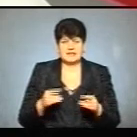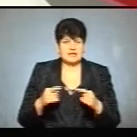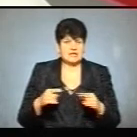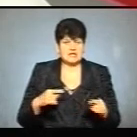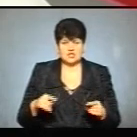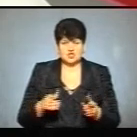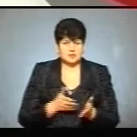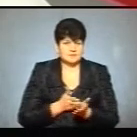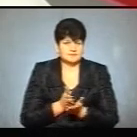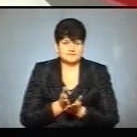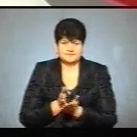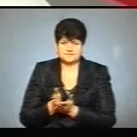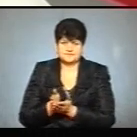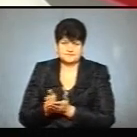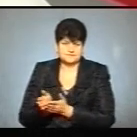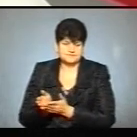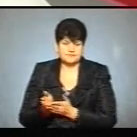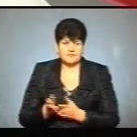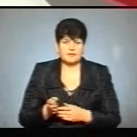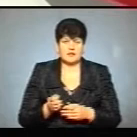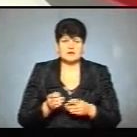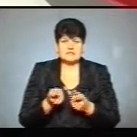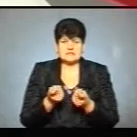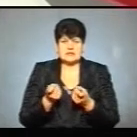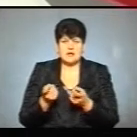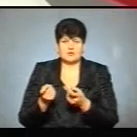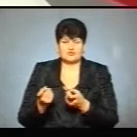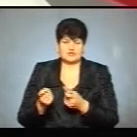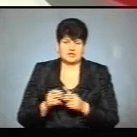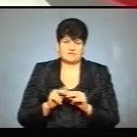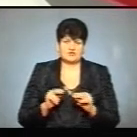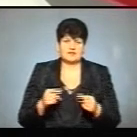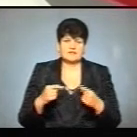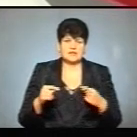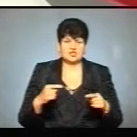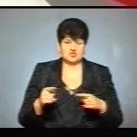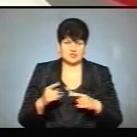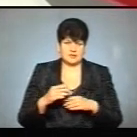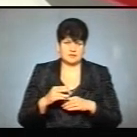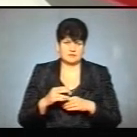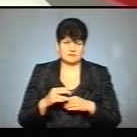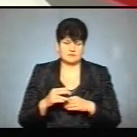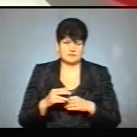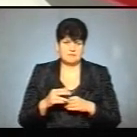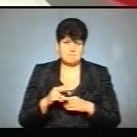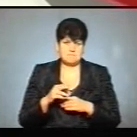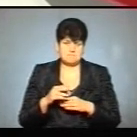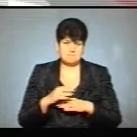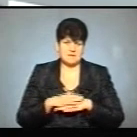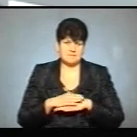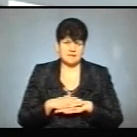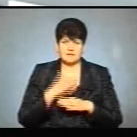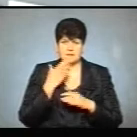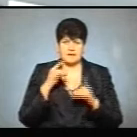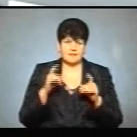іншими такими способами залучити вчителів інших предметів. Тобто ще не відсутні